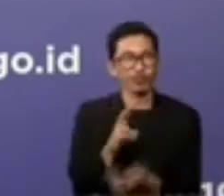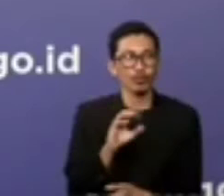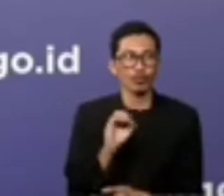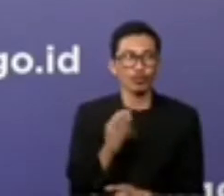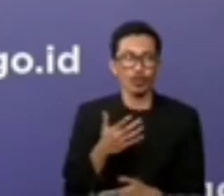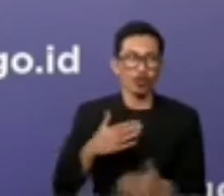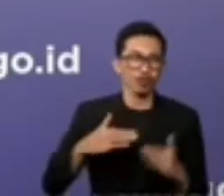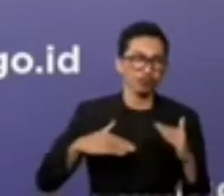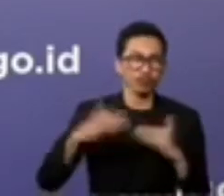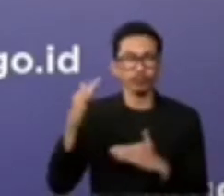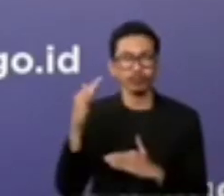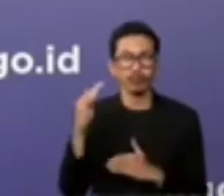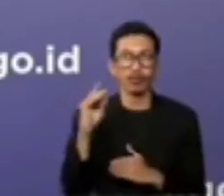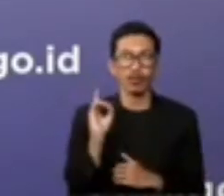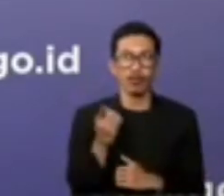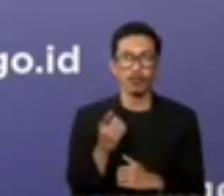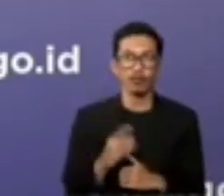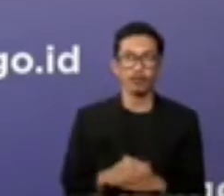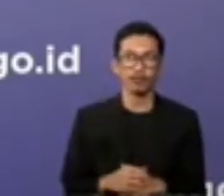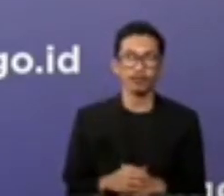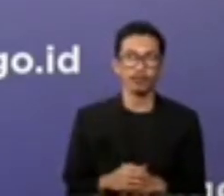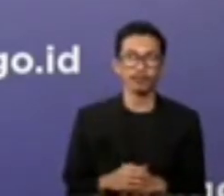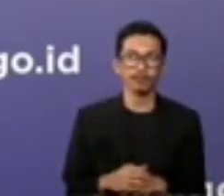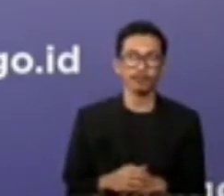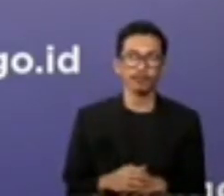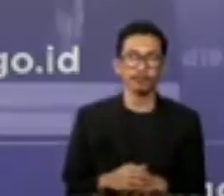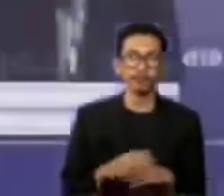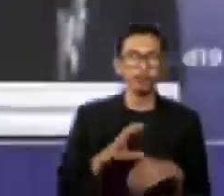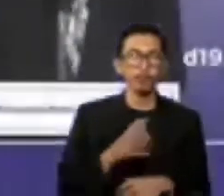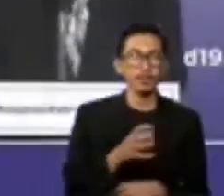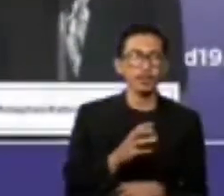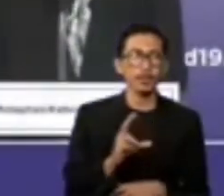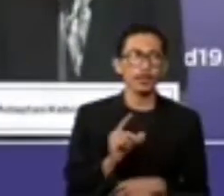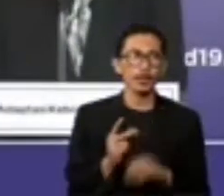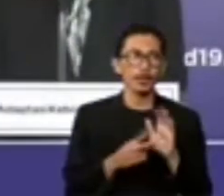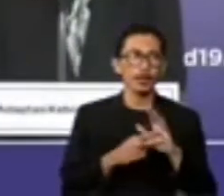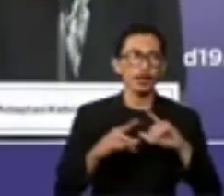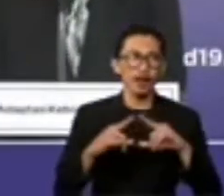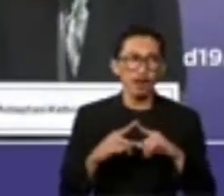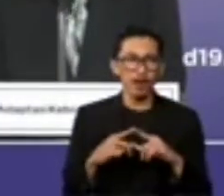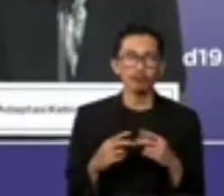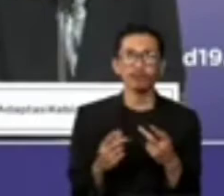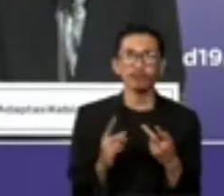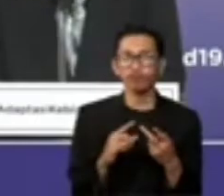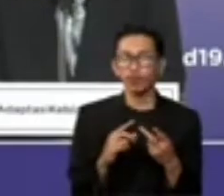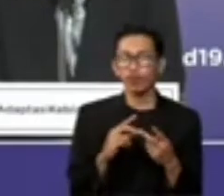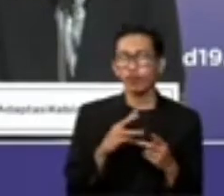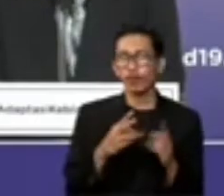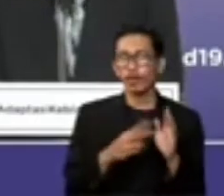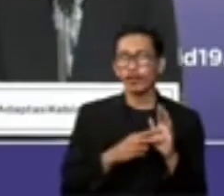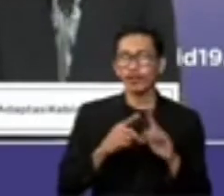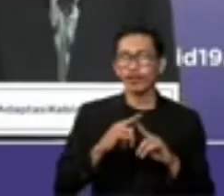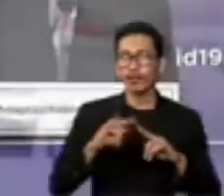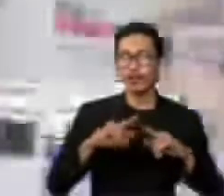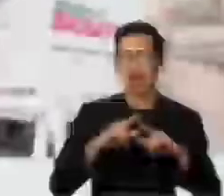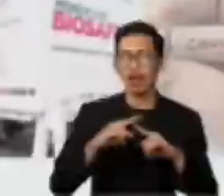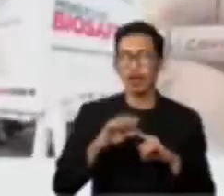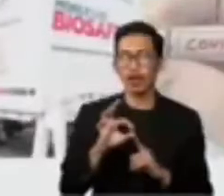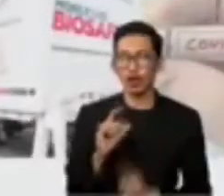2.500.000 PCR RDT kit, mesin RNA, portable ventilator, dan reagen